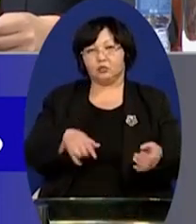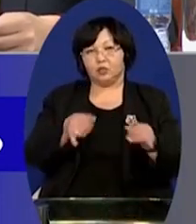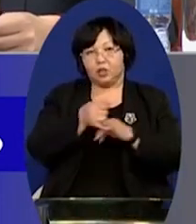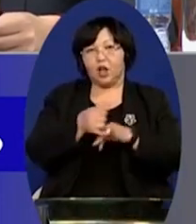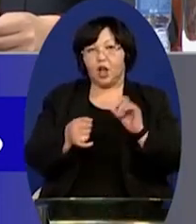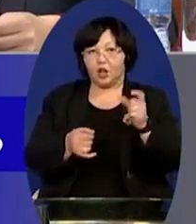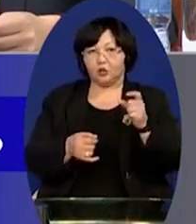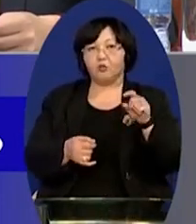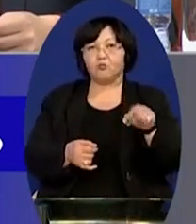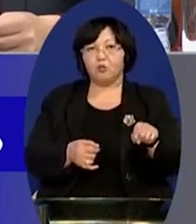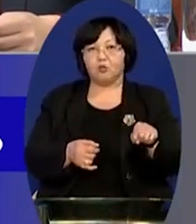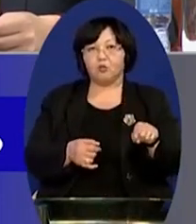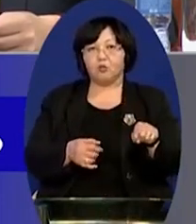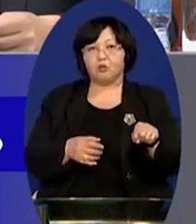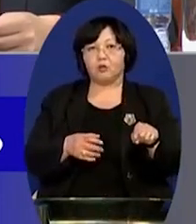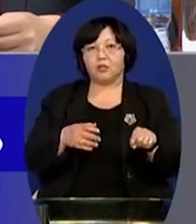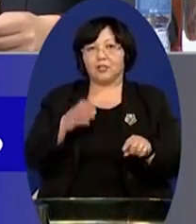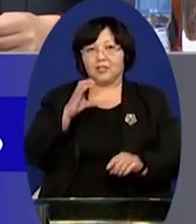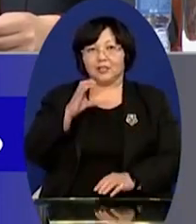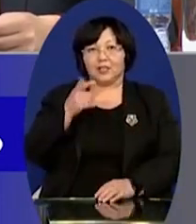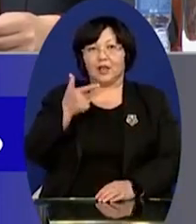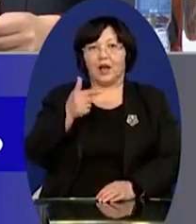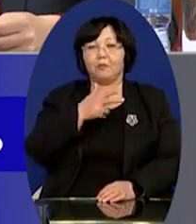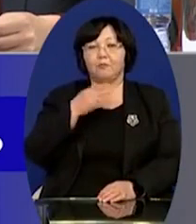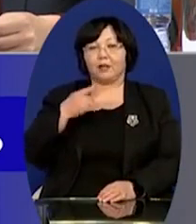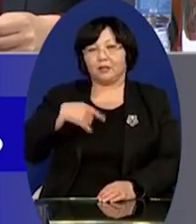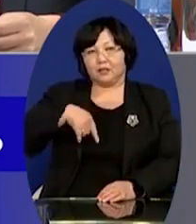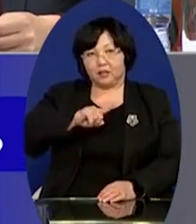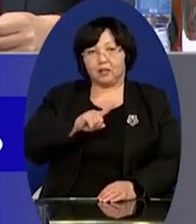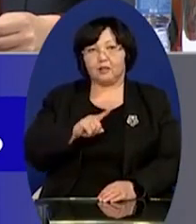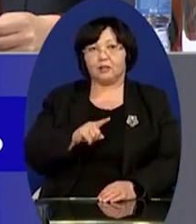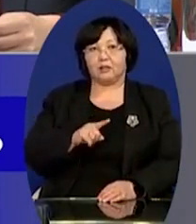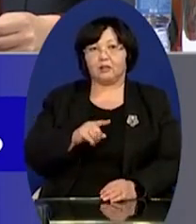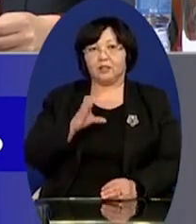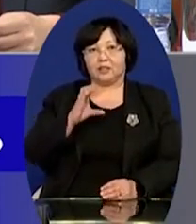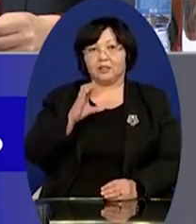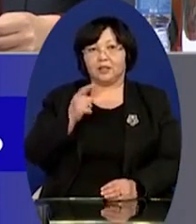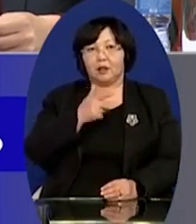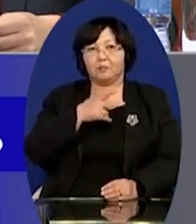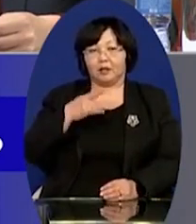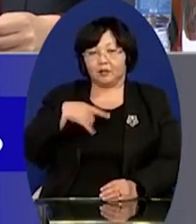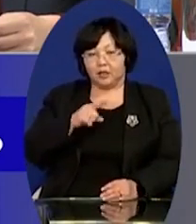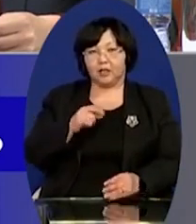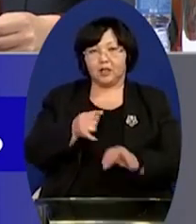бүлийн өмнө? Сайн хүүгийн Гомбатар. За, би тэрүүн тэгж асуусан ш та үгүй гэж хэлсэн.